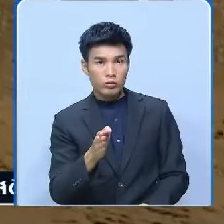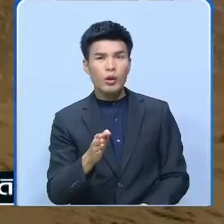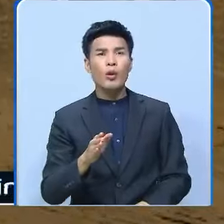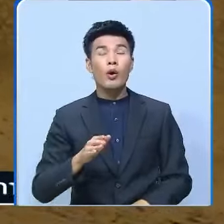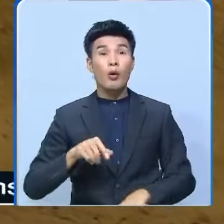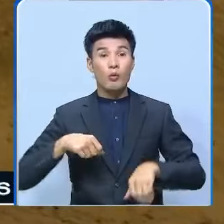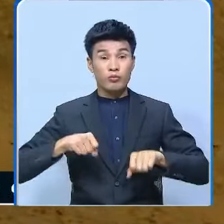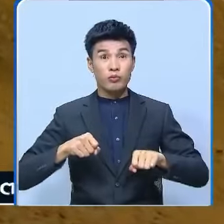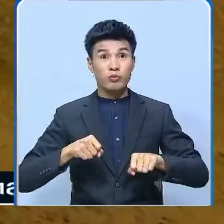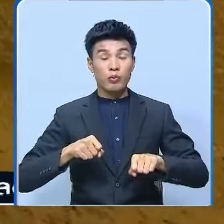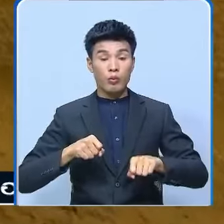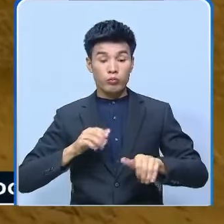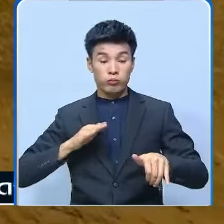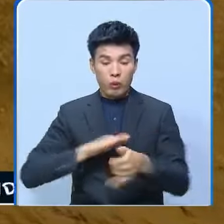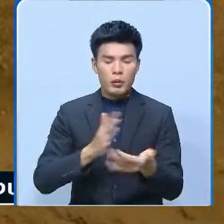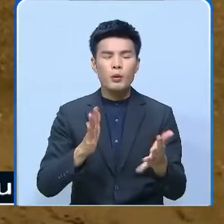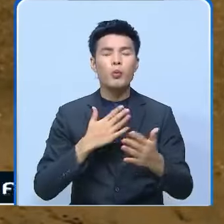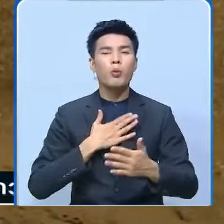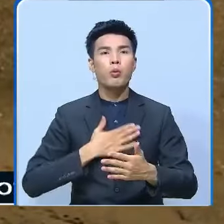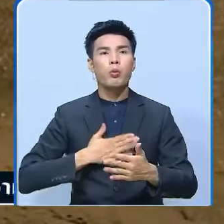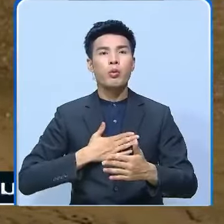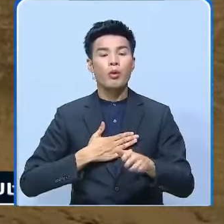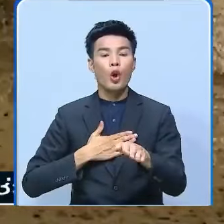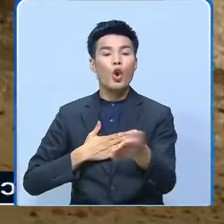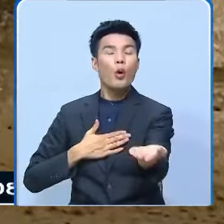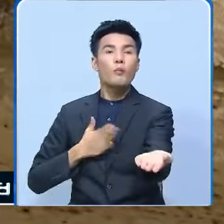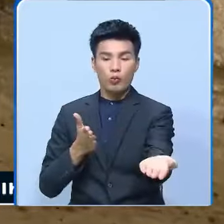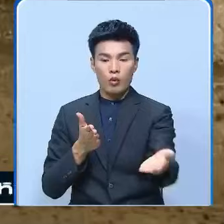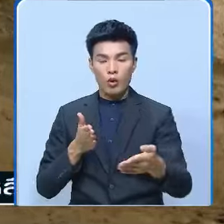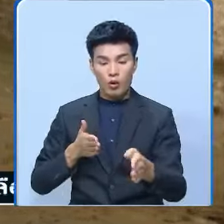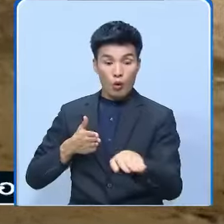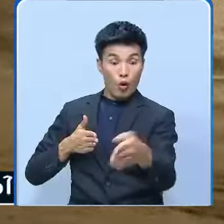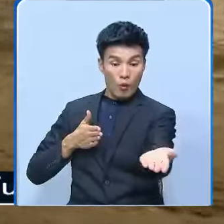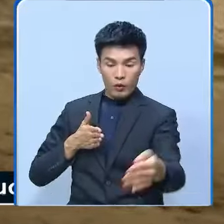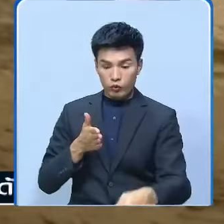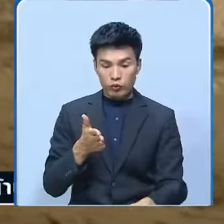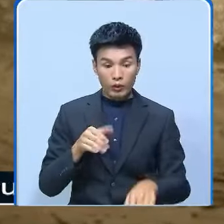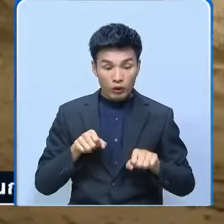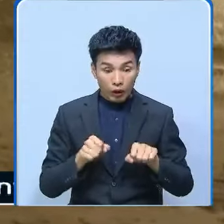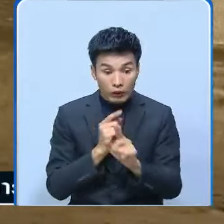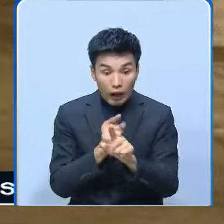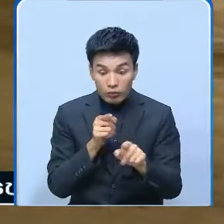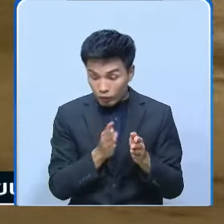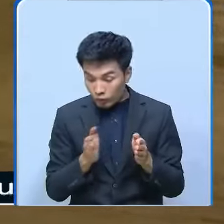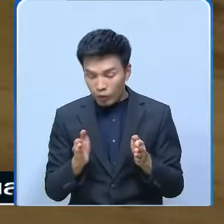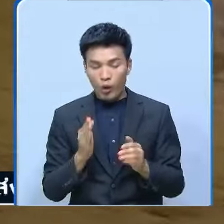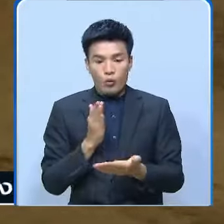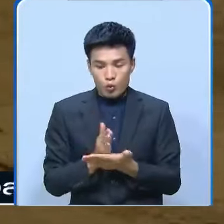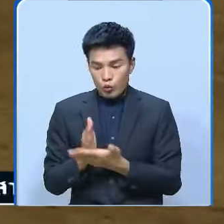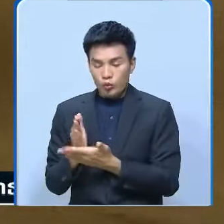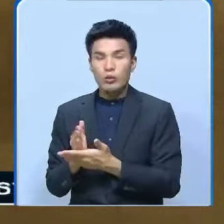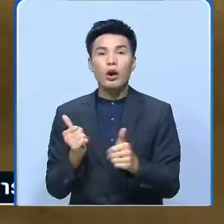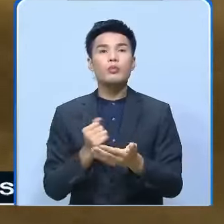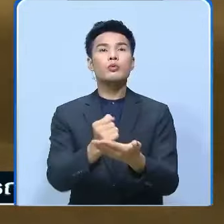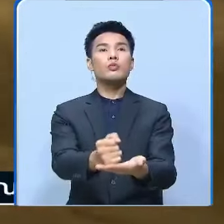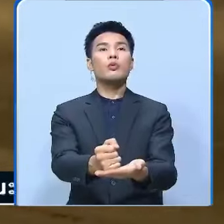รถจักรยานยนต์ตามมาไม่ตั้มนะพออีกคันนั้นมันถลายไปแล้วใช่ไหมไปทางขวามีคนขี่ตามมา 2-3 คันน่ะดีเบรกทันก็ลงไปช่ว